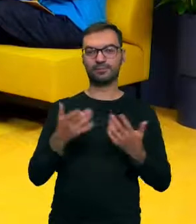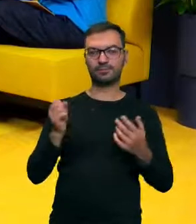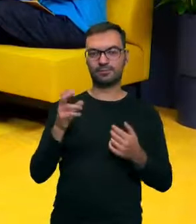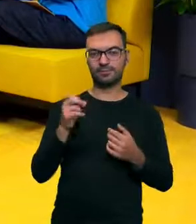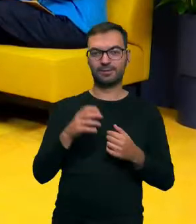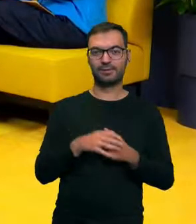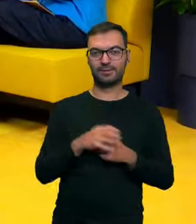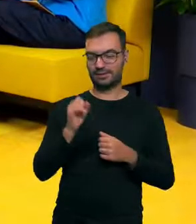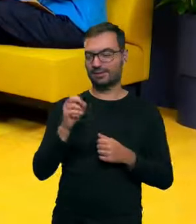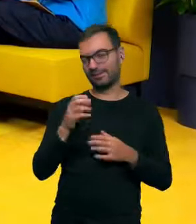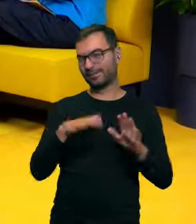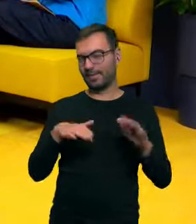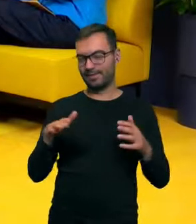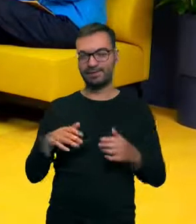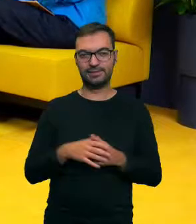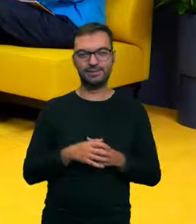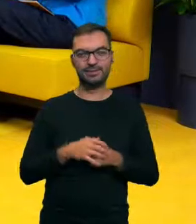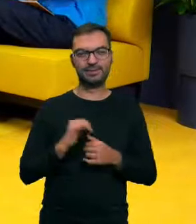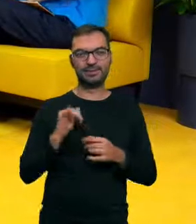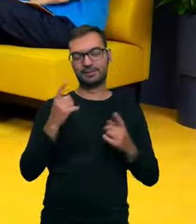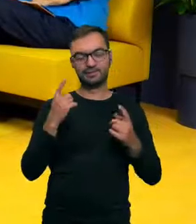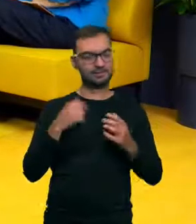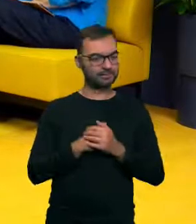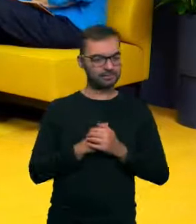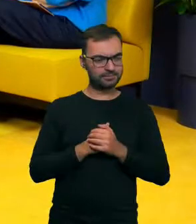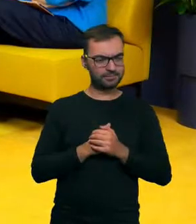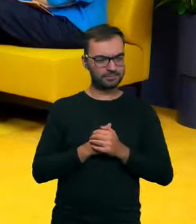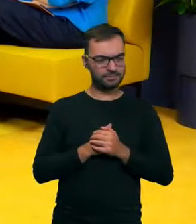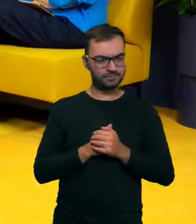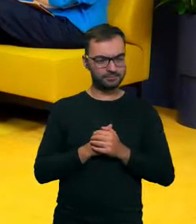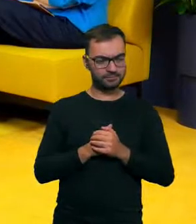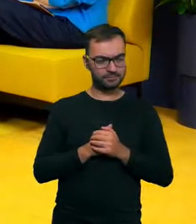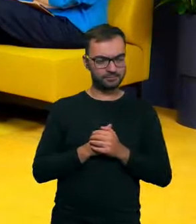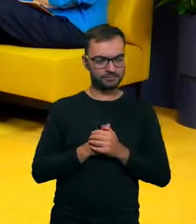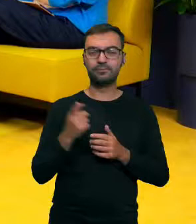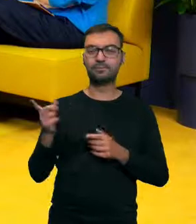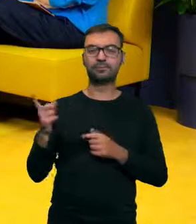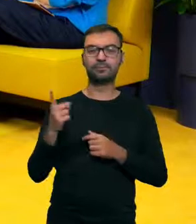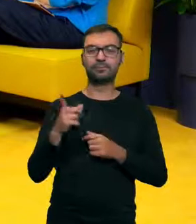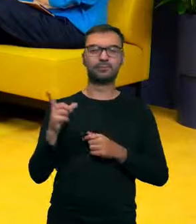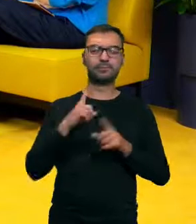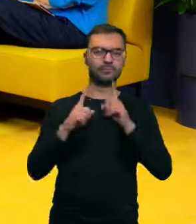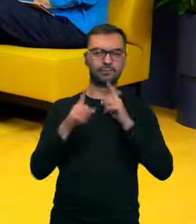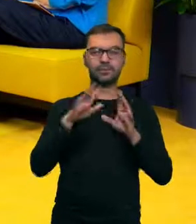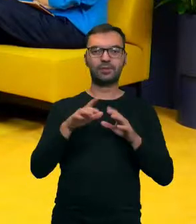tak spojrzenia. Tak, tak jasne. Ale to myśmy dużo jakby rozmawiali też o tym, że